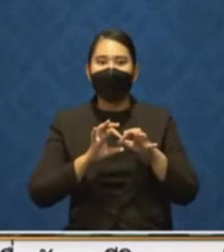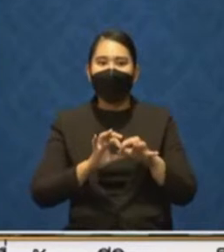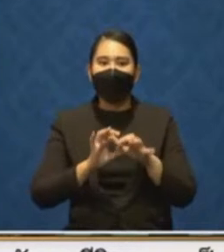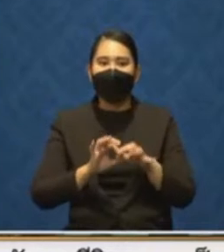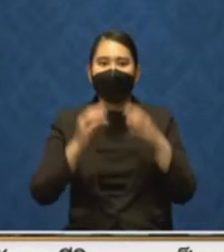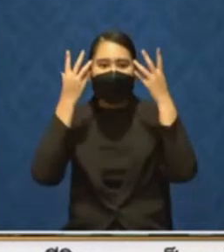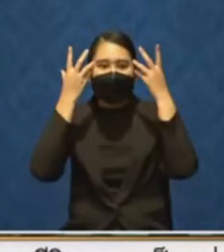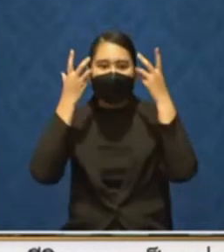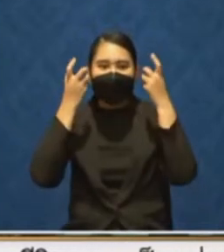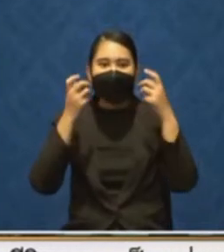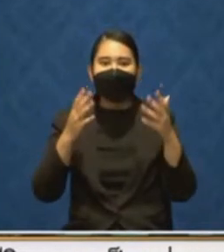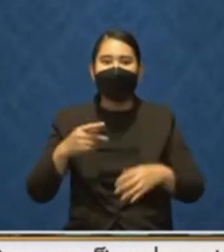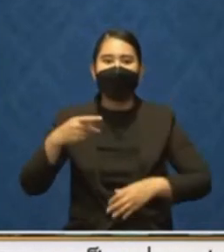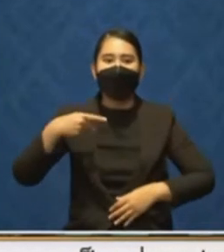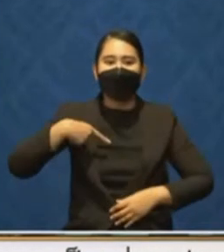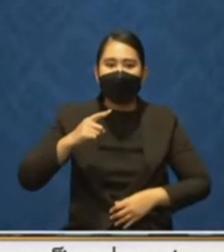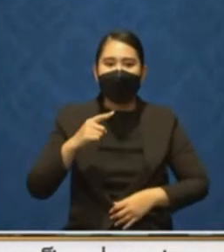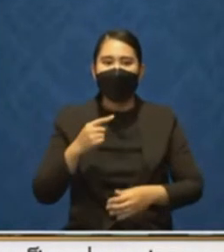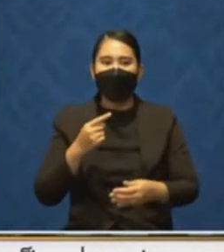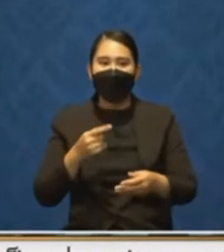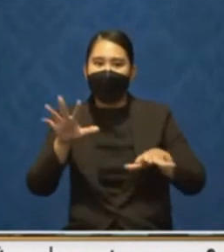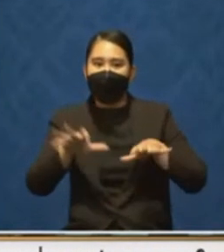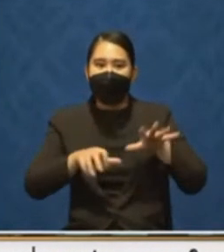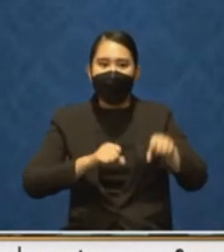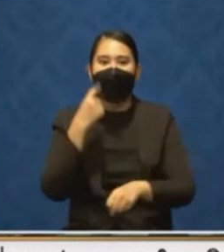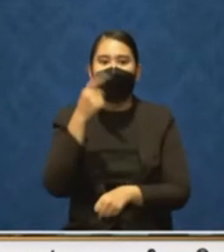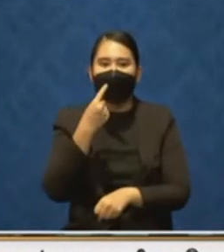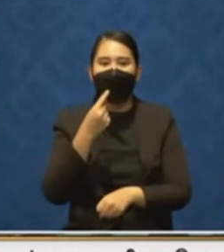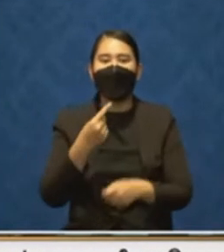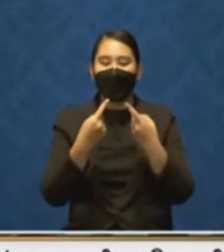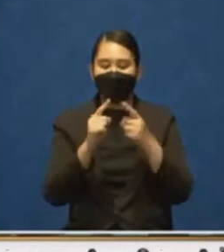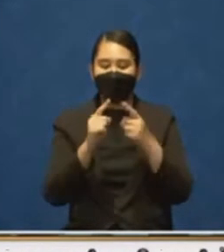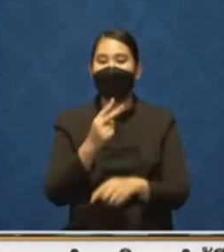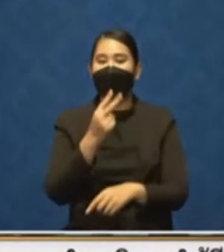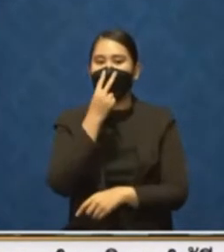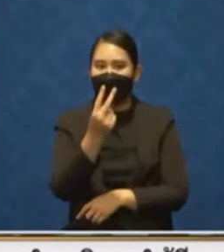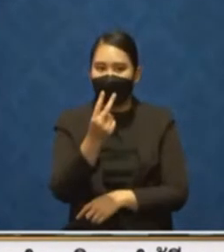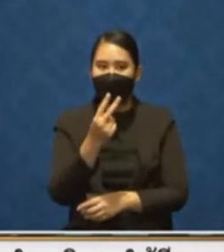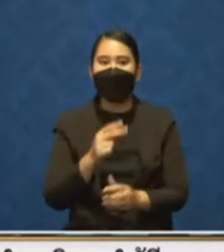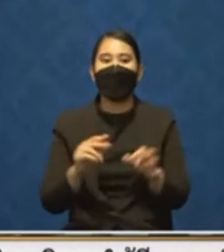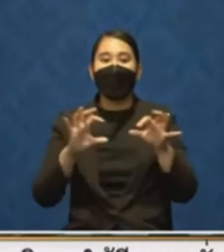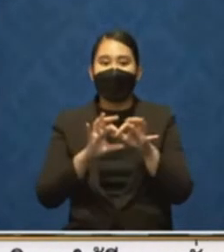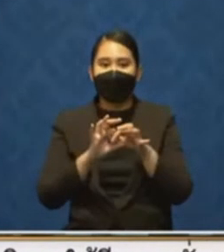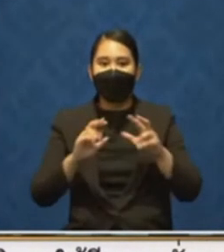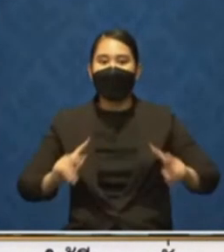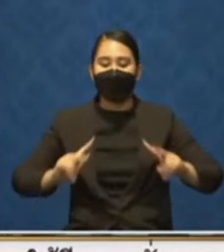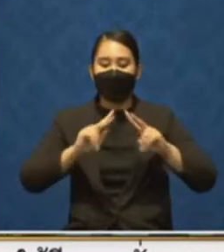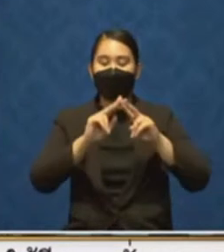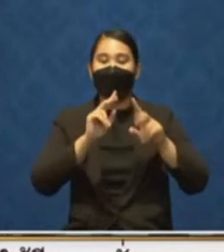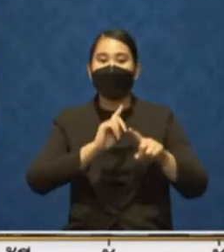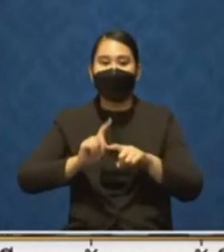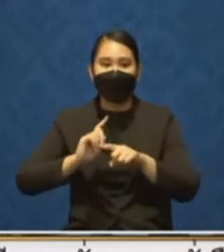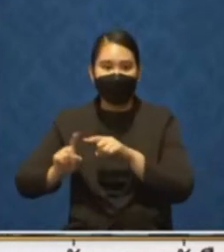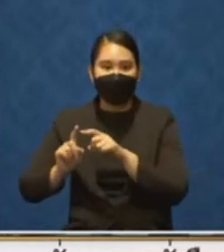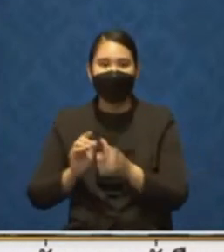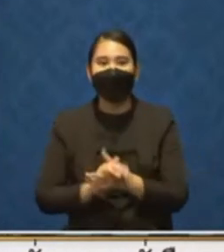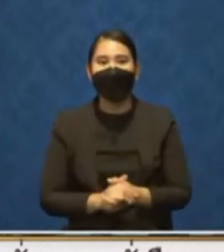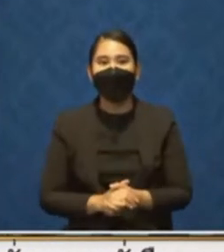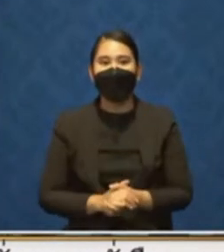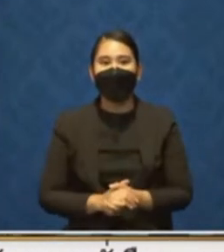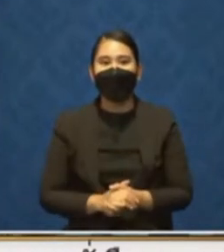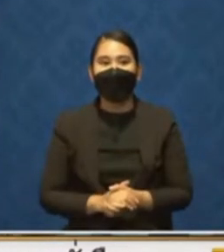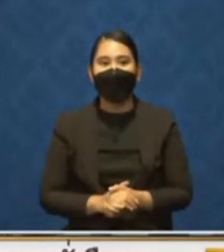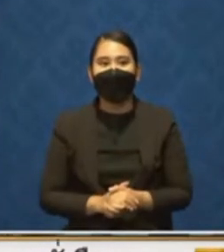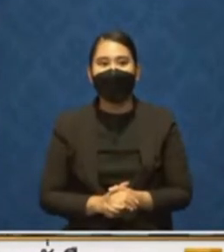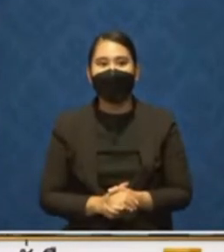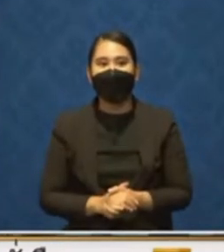ใครจะได้อะไรยังไงแต่อยากจะให้ดูกลุ่มผู้ค้าต่างๆที่เกี่ยวข้องกับกระทรวงทรัพยากรธรรมชาติและสิ่งแวดล้อมก็จะไปเร็วก็จริง